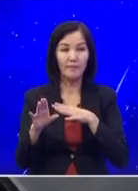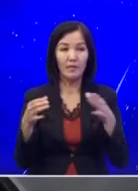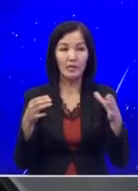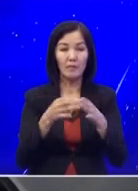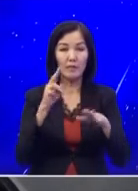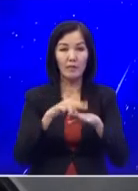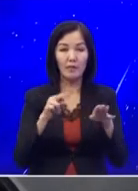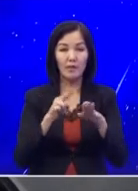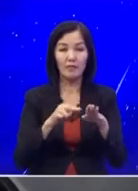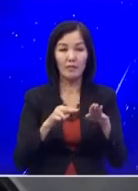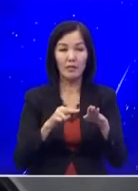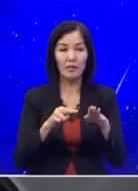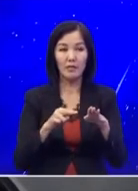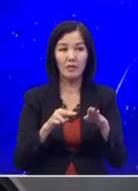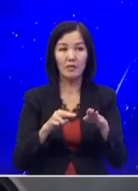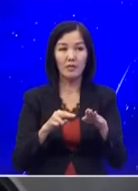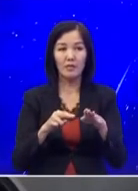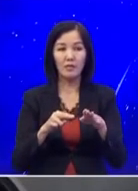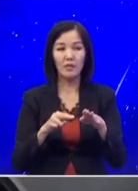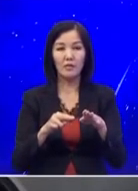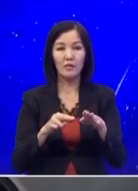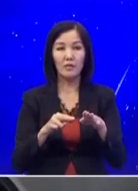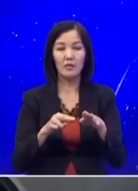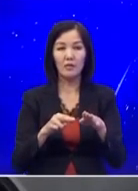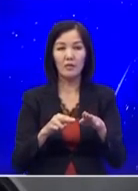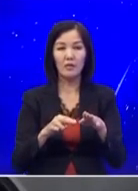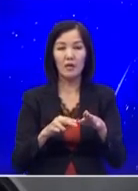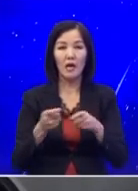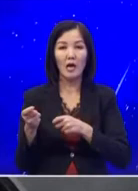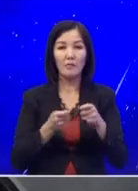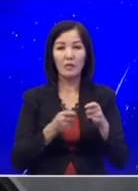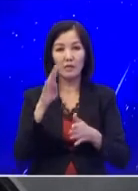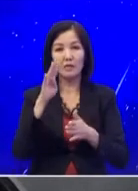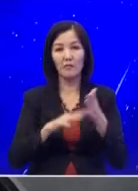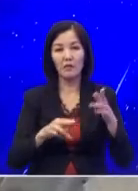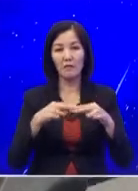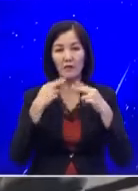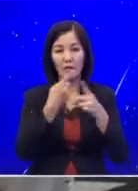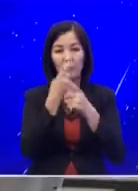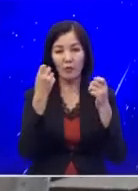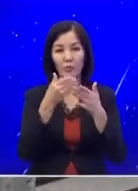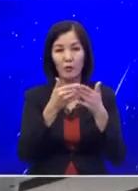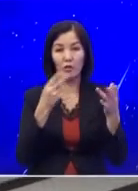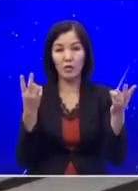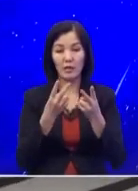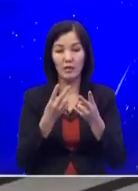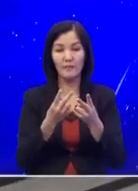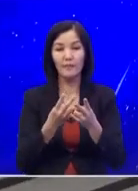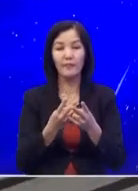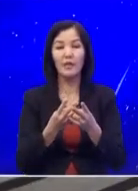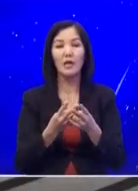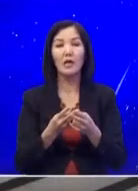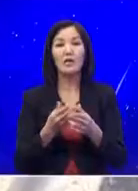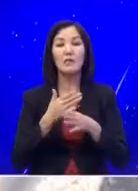департамент полиции, сотрудники департамента полиции накладывают административные штрафы либо предупреждения. Проверяют уровень токсичности выбросов